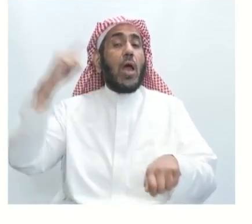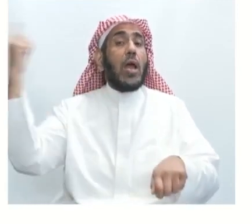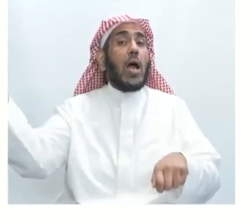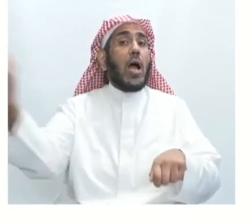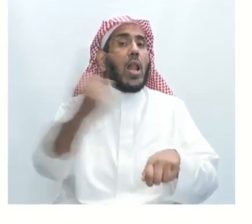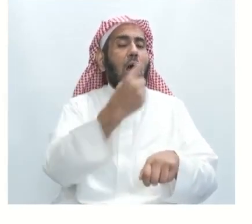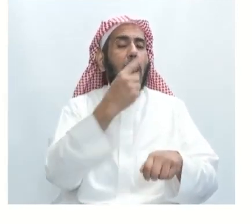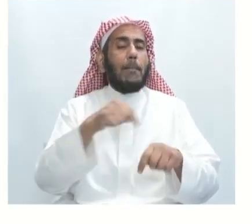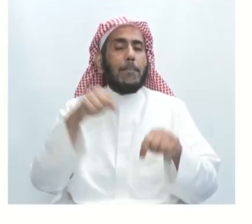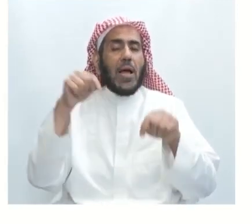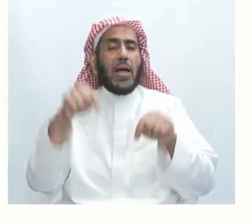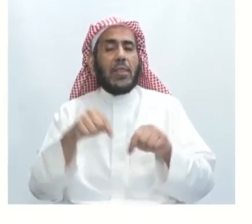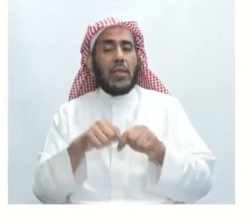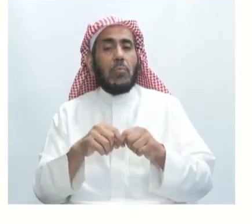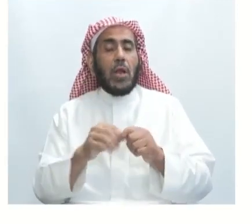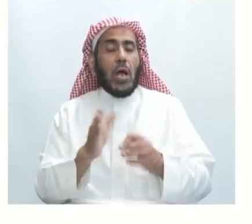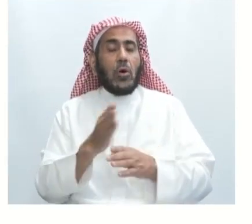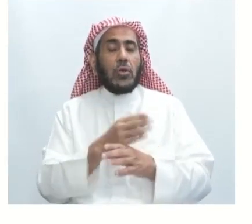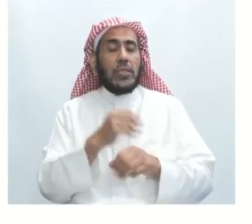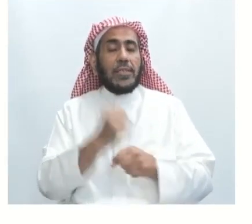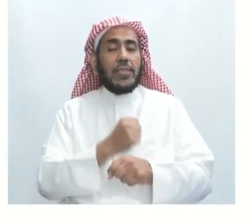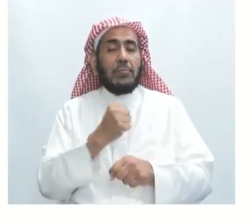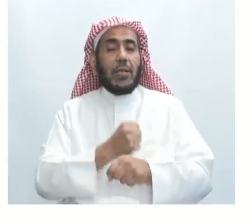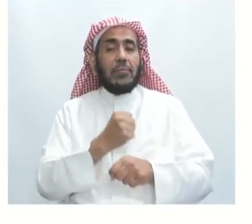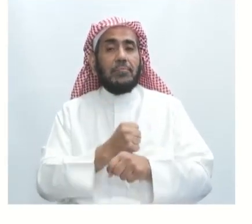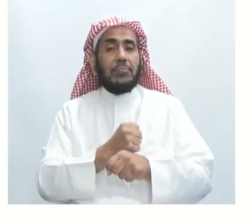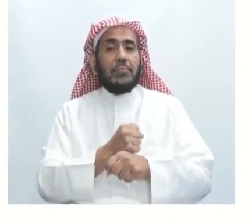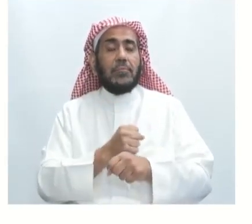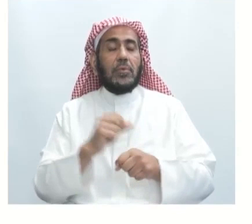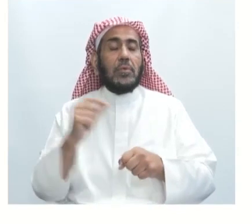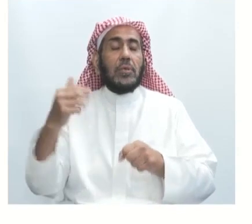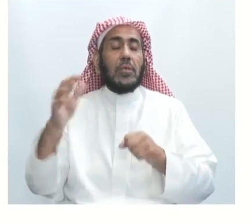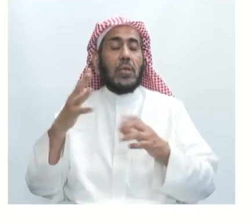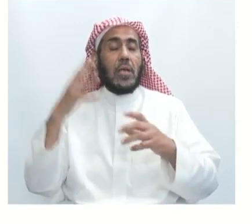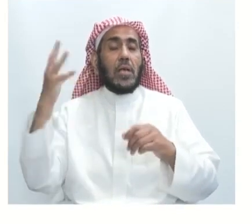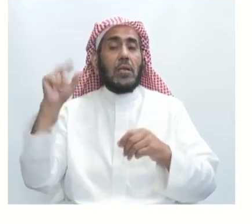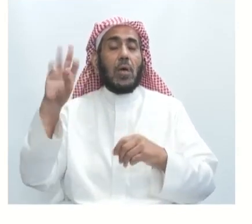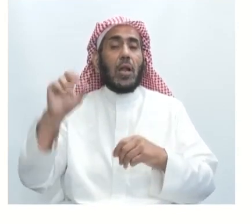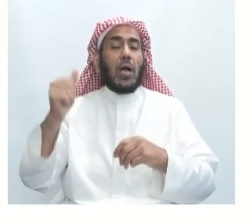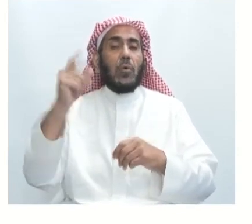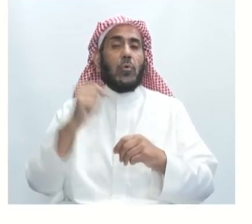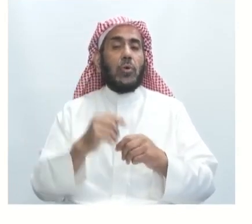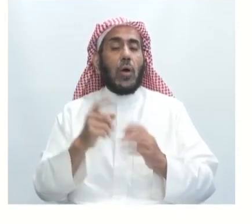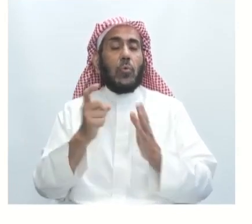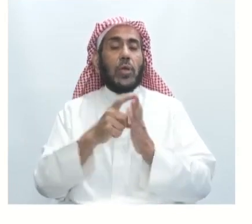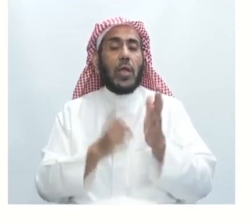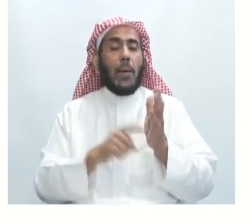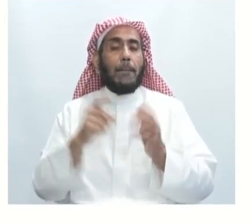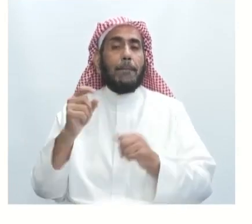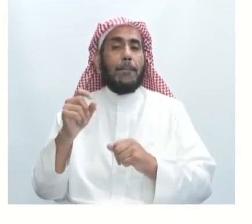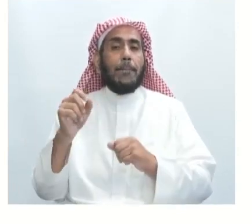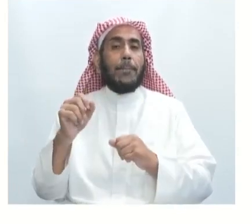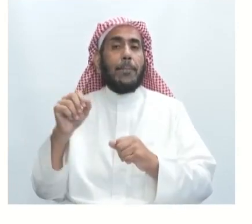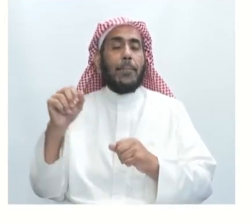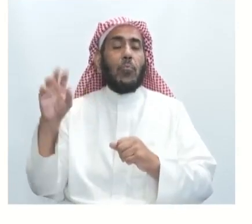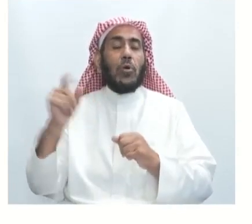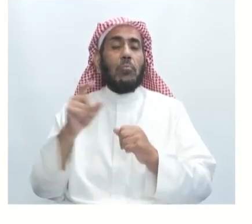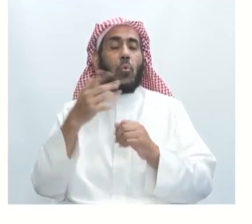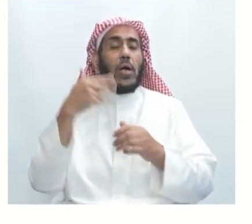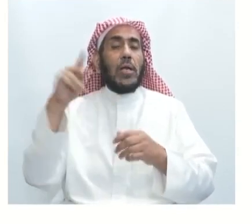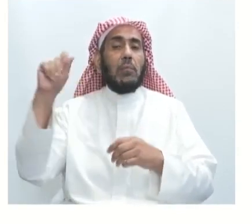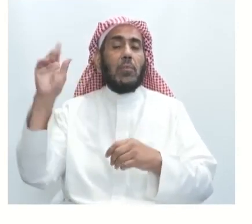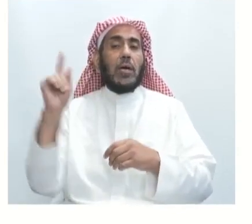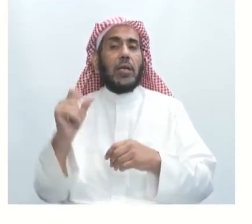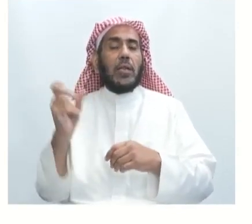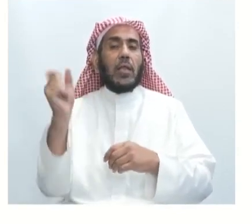فهذه ايضا من اوجه استعمال علم القانون وايضا او نظام القانون وكذلك علم النظام علم